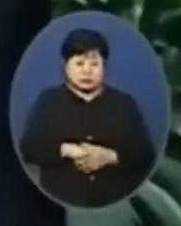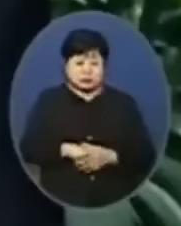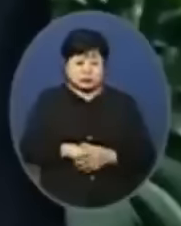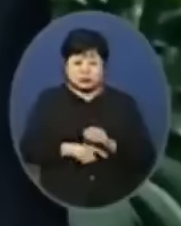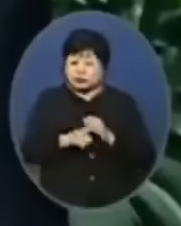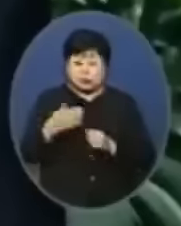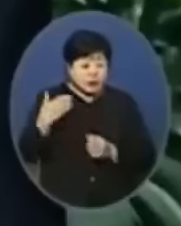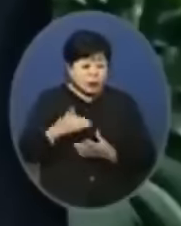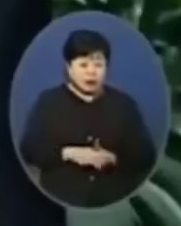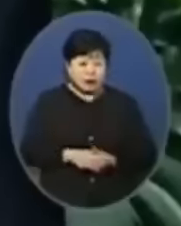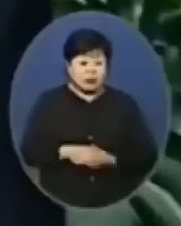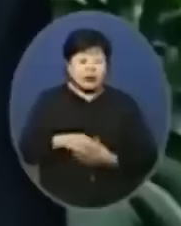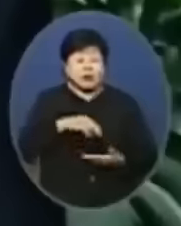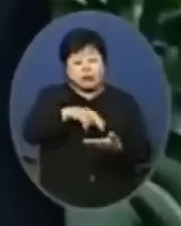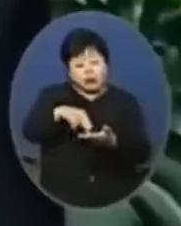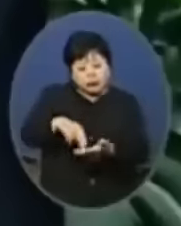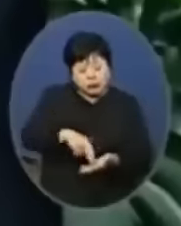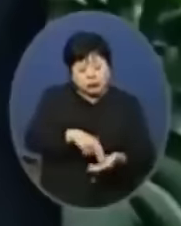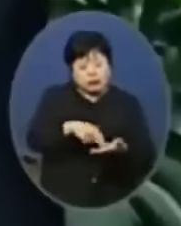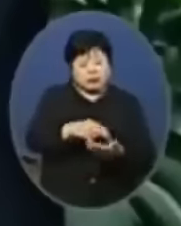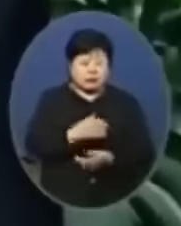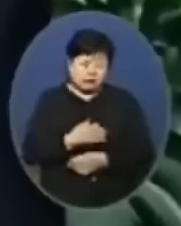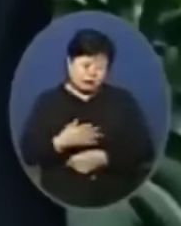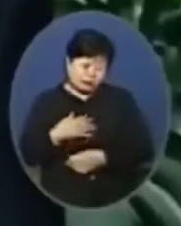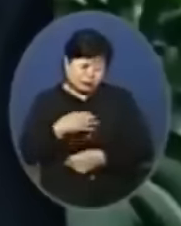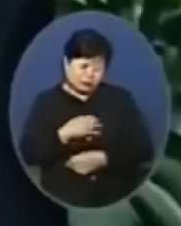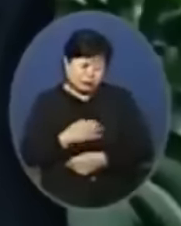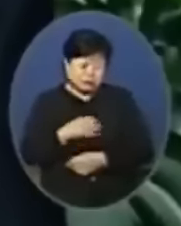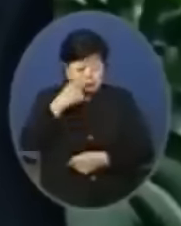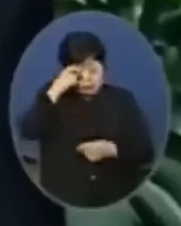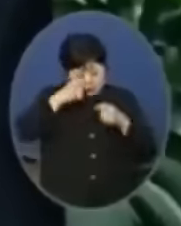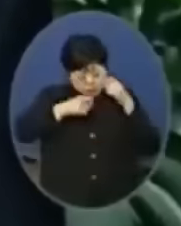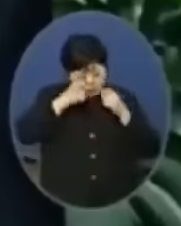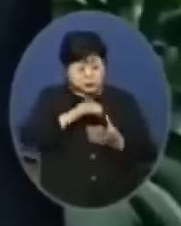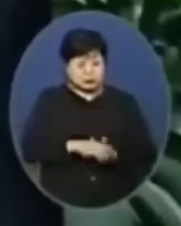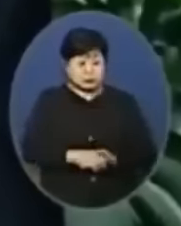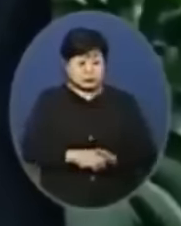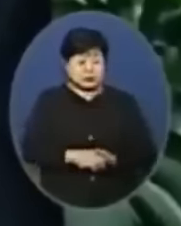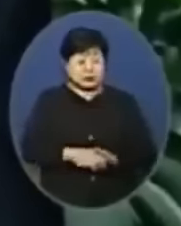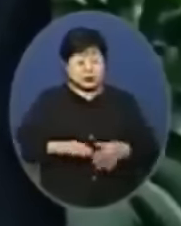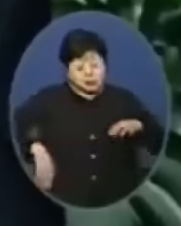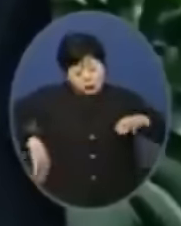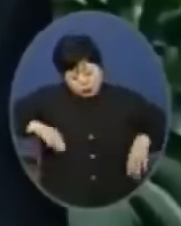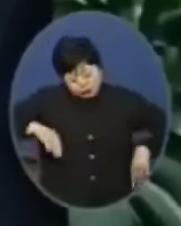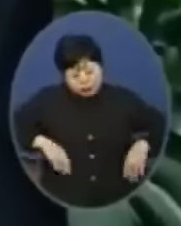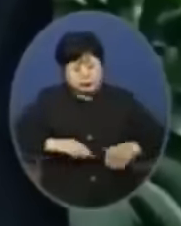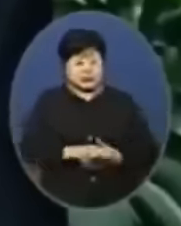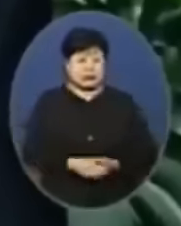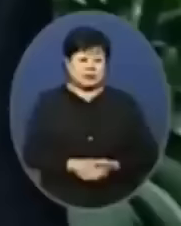그런지 몰라요. 외롭고 괴롭고 슬프고 빈손등 같고.